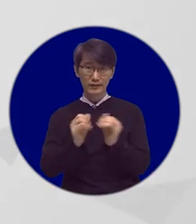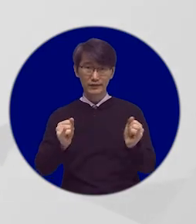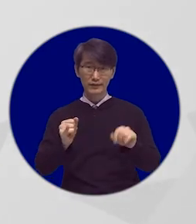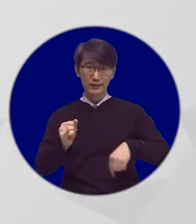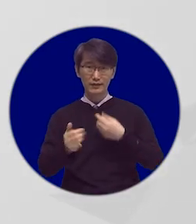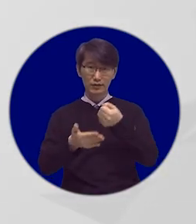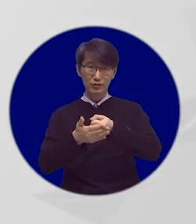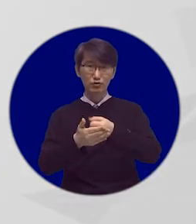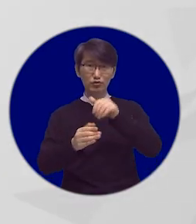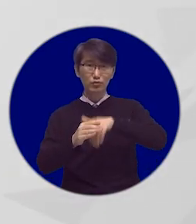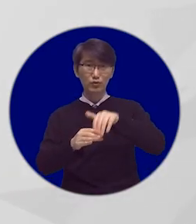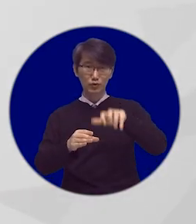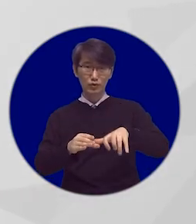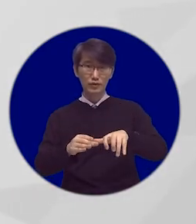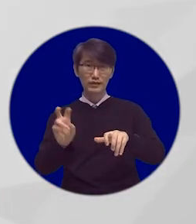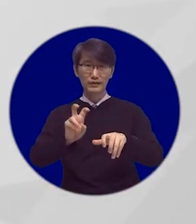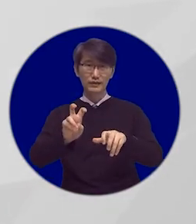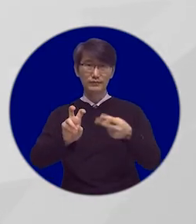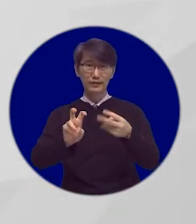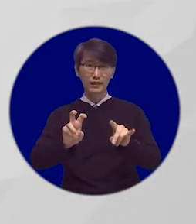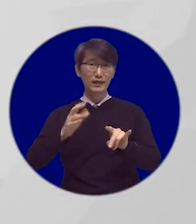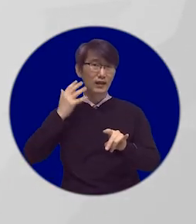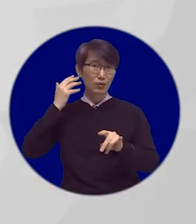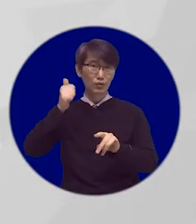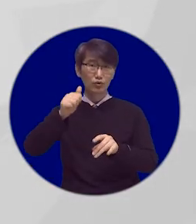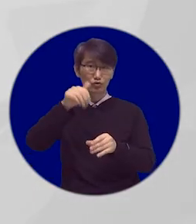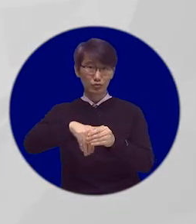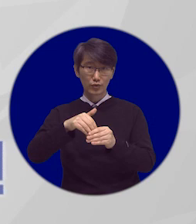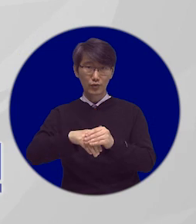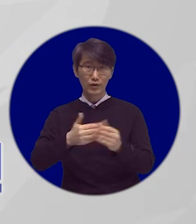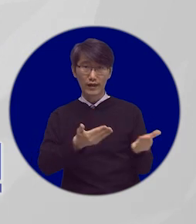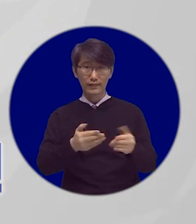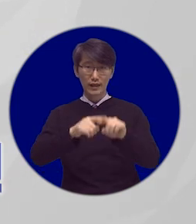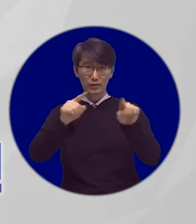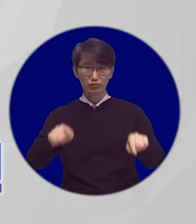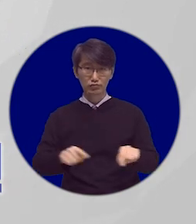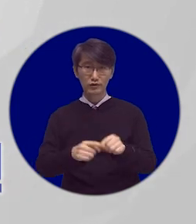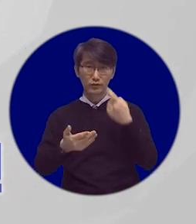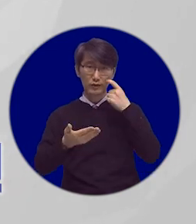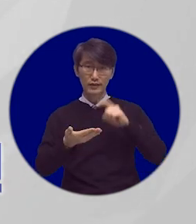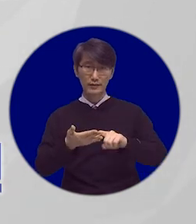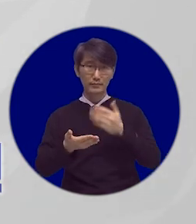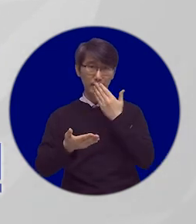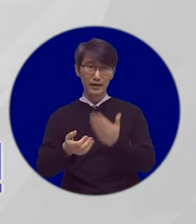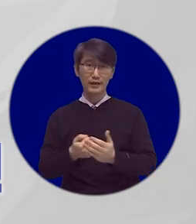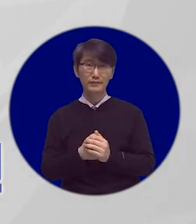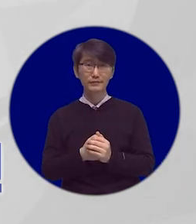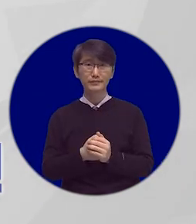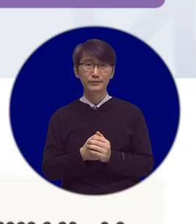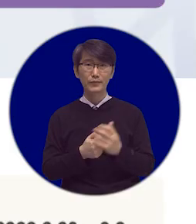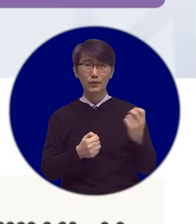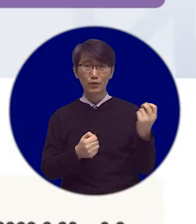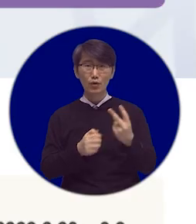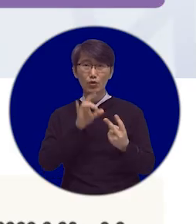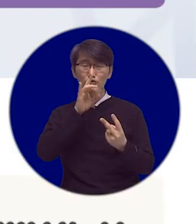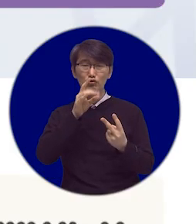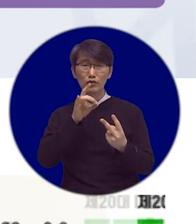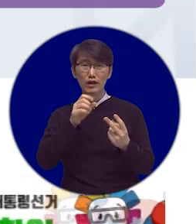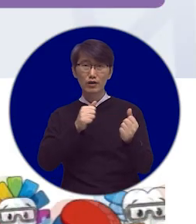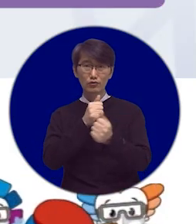선거인은 본인의 지정된 투표소를 제20대 대통령 선거 투표 안내문에서 확인할 수 있습니다.